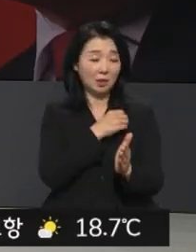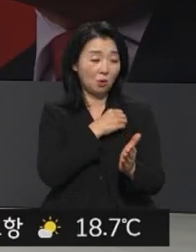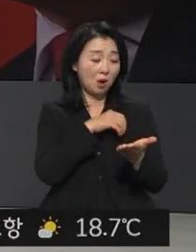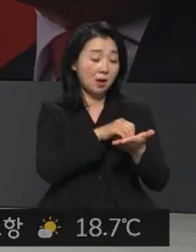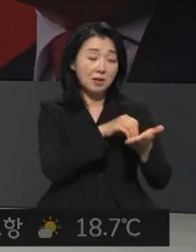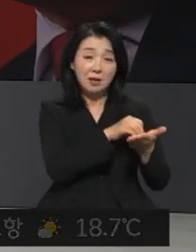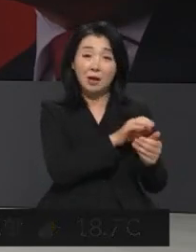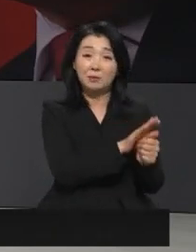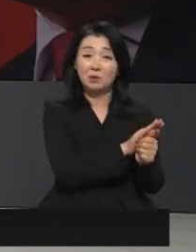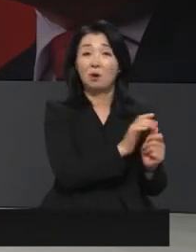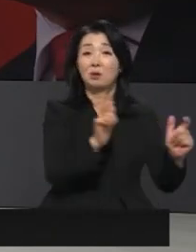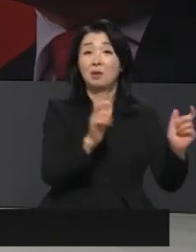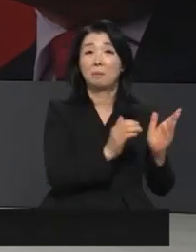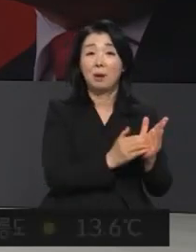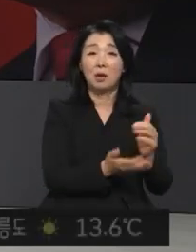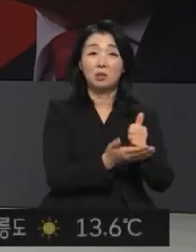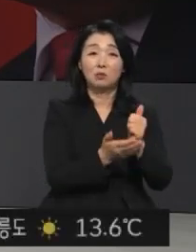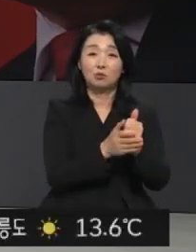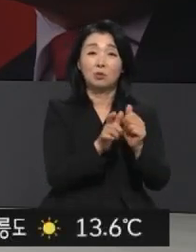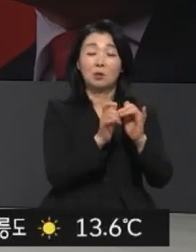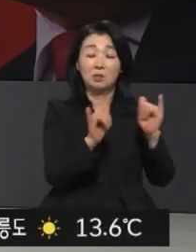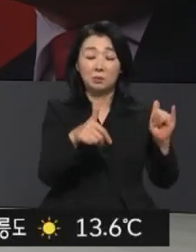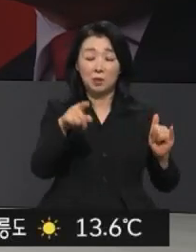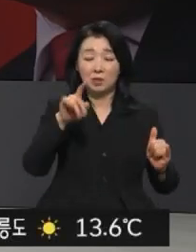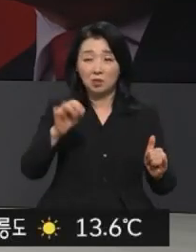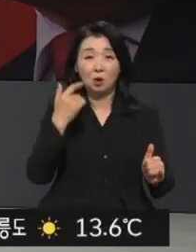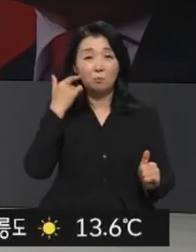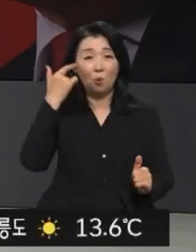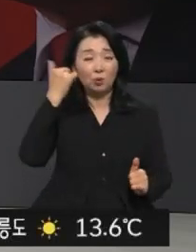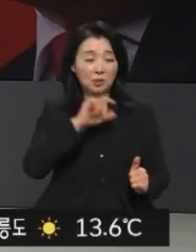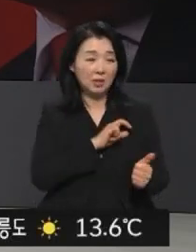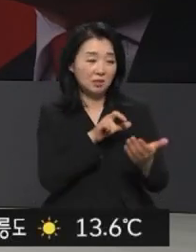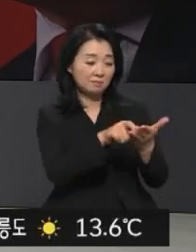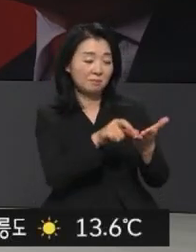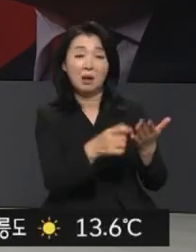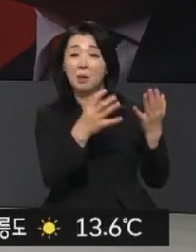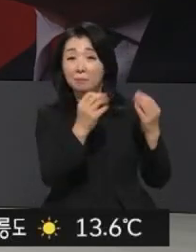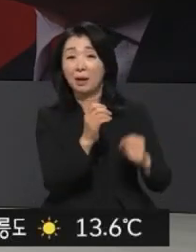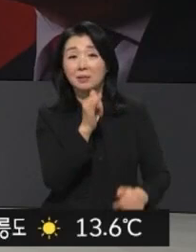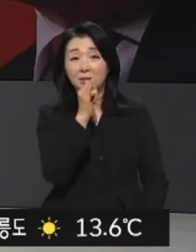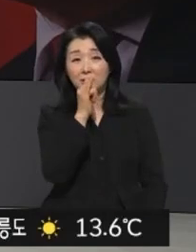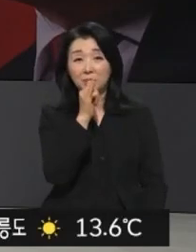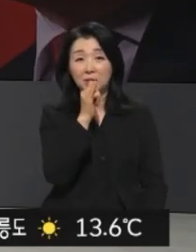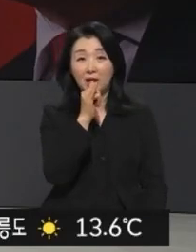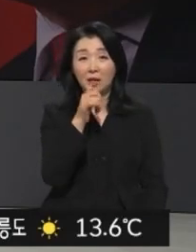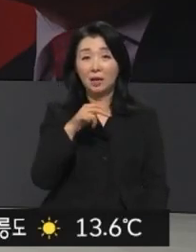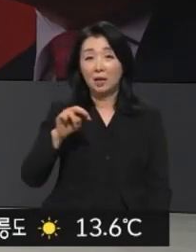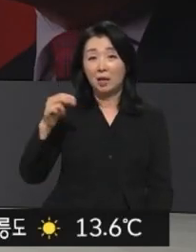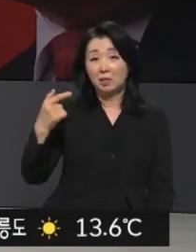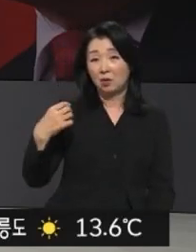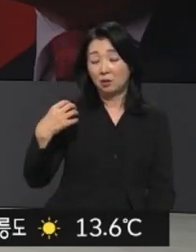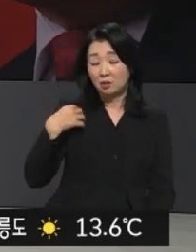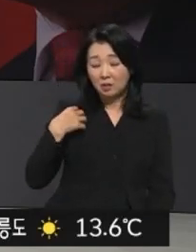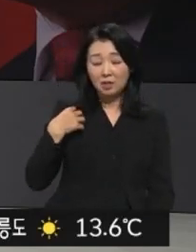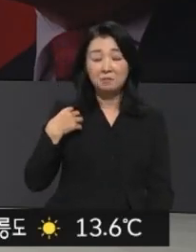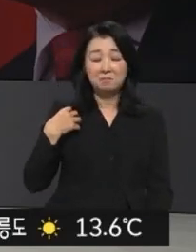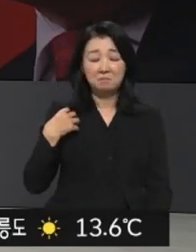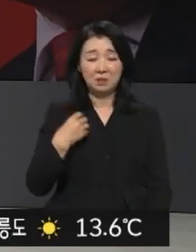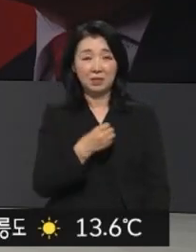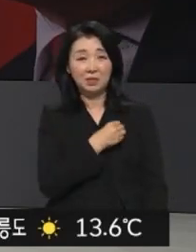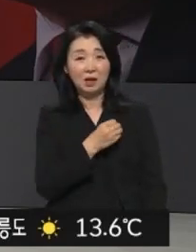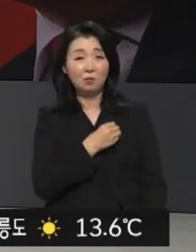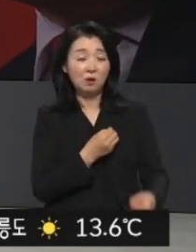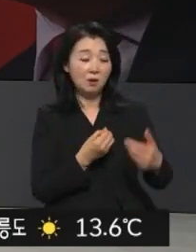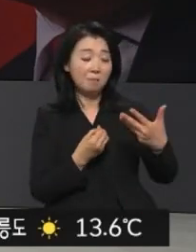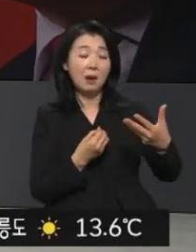이 추천인에 정광훈 씨를 적어낸 가입서가 상당히 많았다고 하죠. 전 씨는 책임 당원 8만 명은 본인이